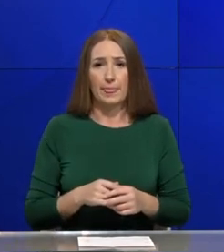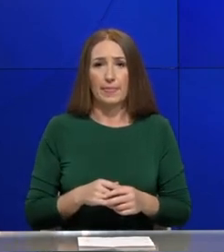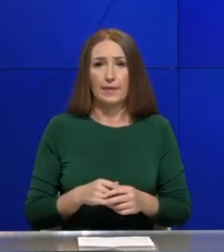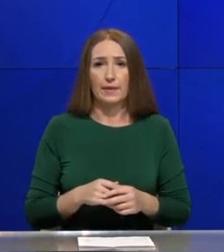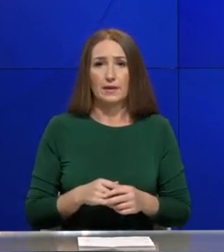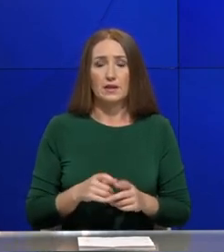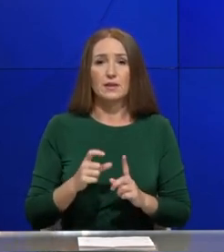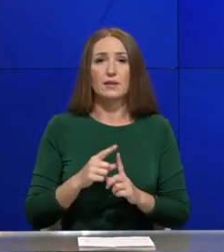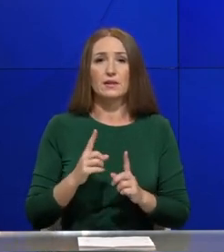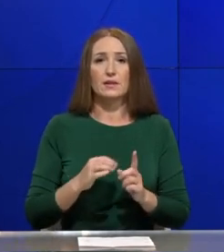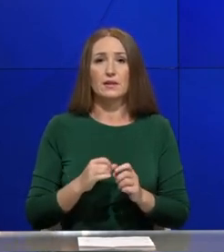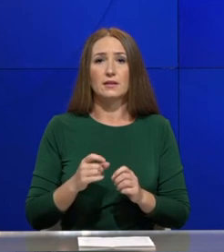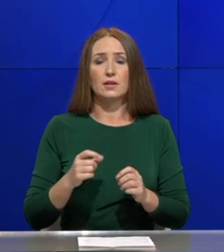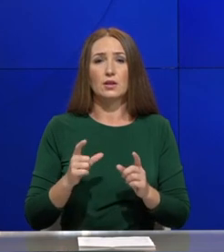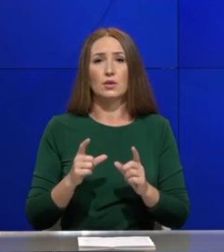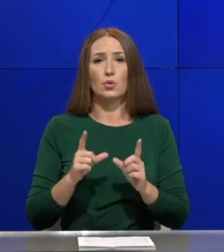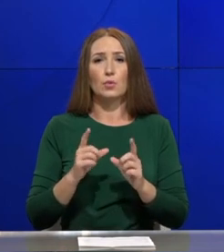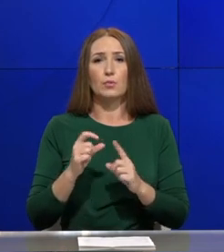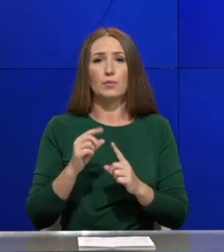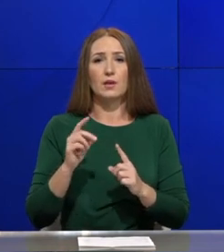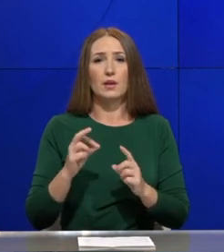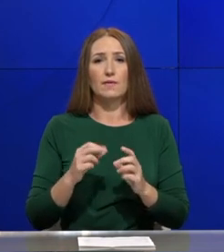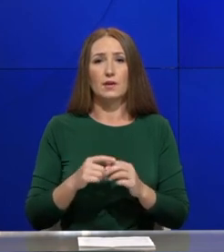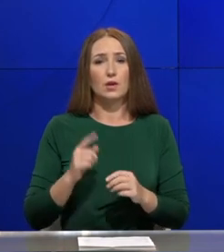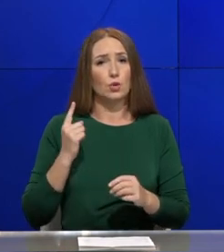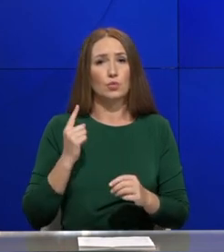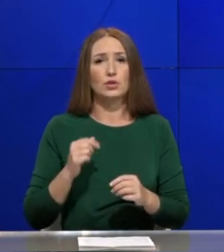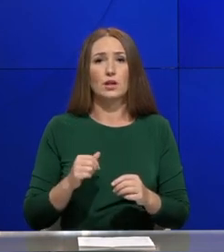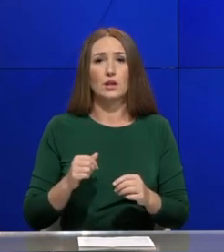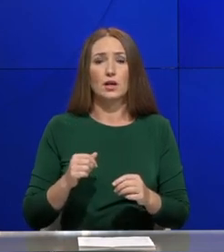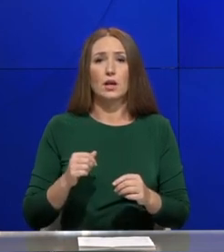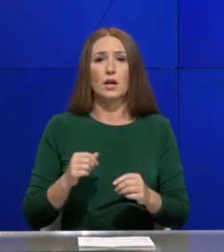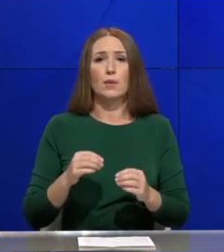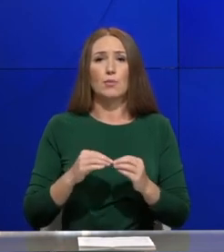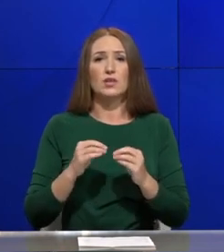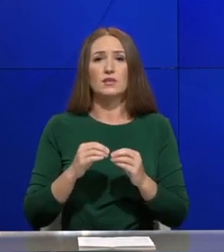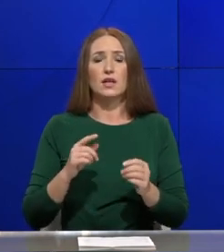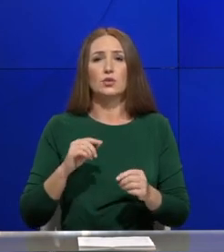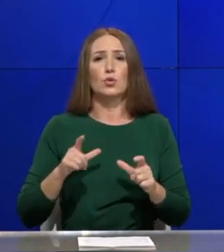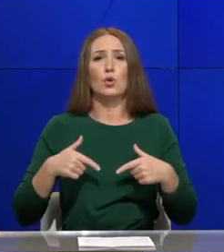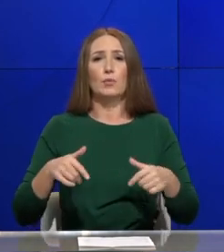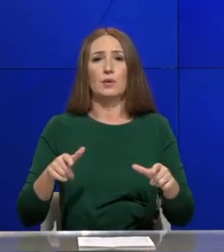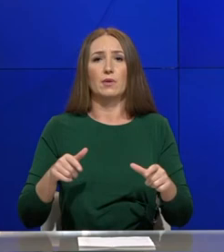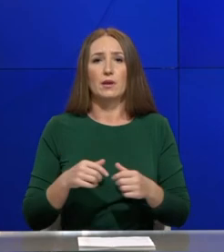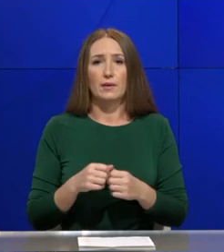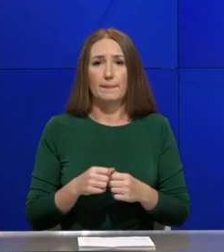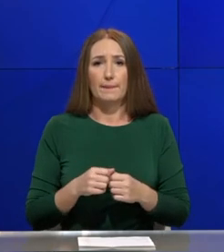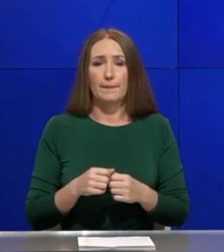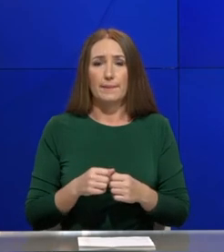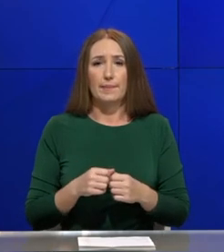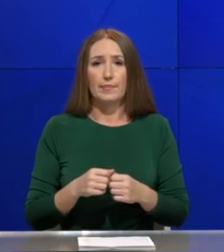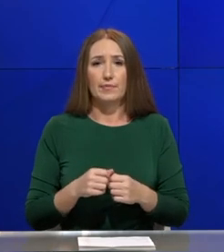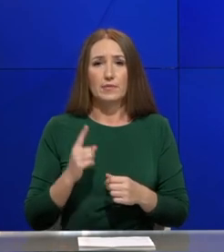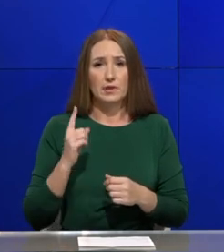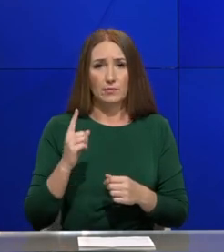Digitalizacija uprave i usluga je ključna za modernizaciju opreme. Cilj mi je da